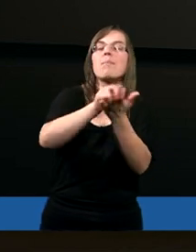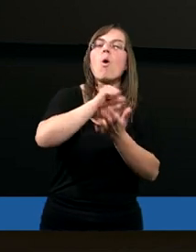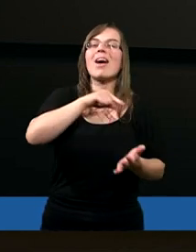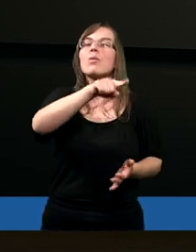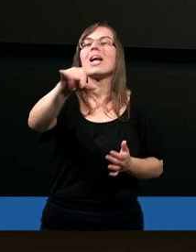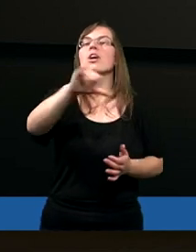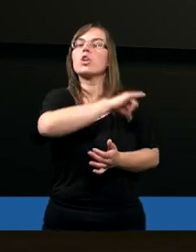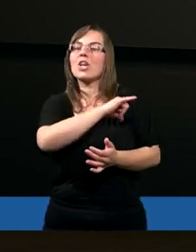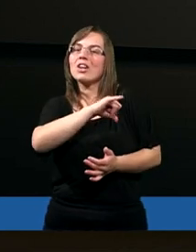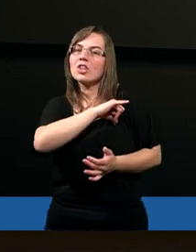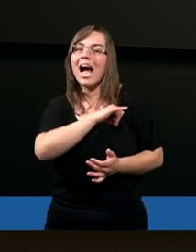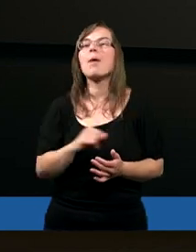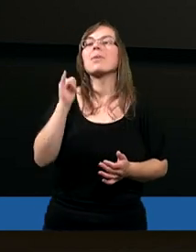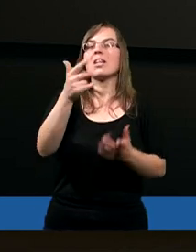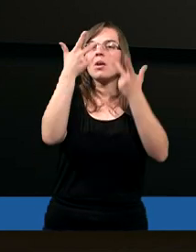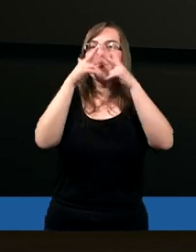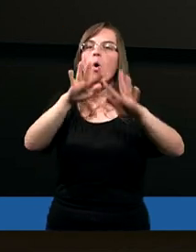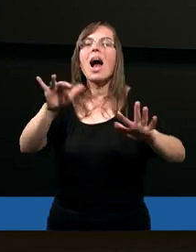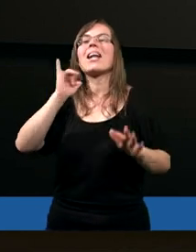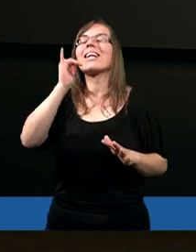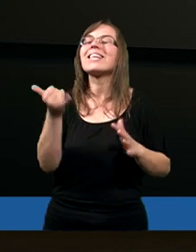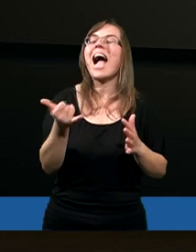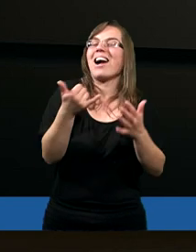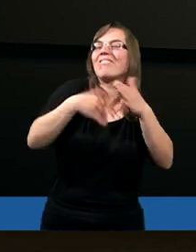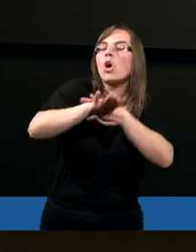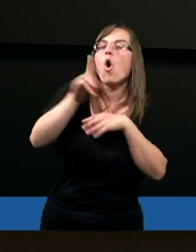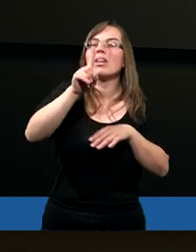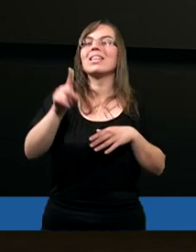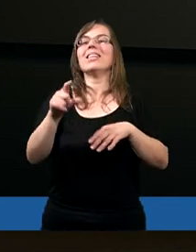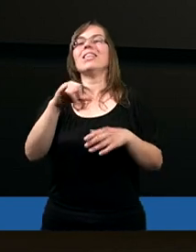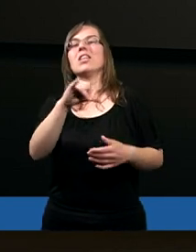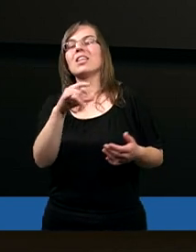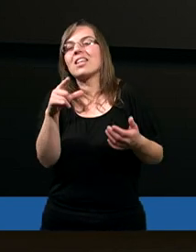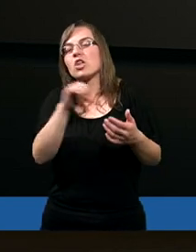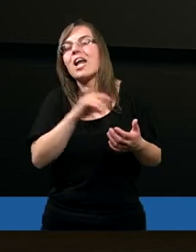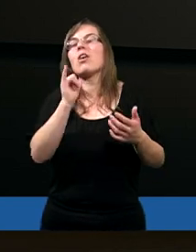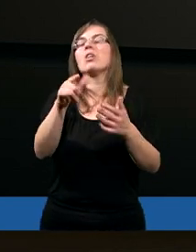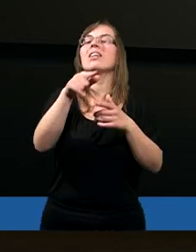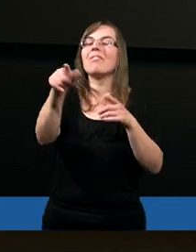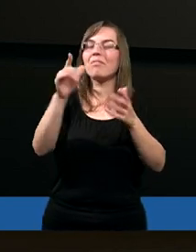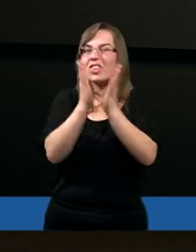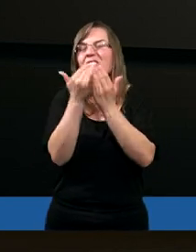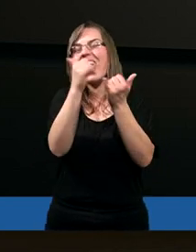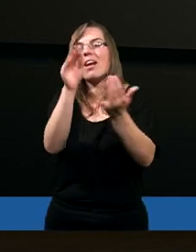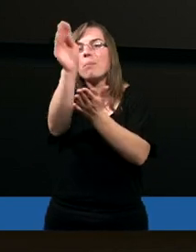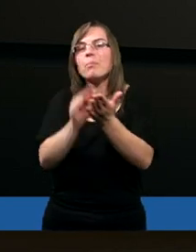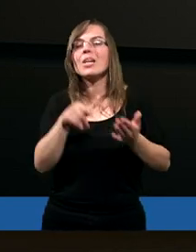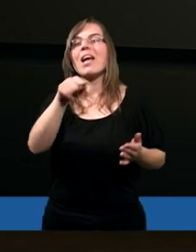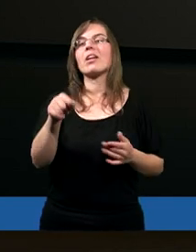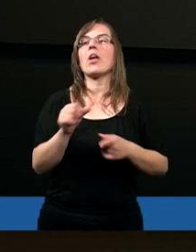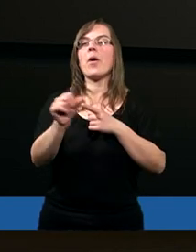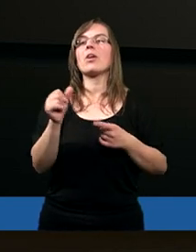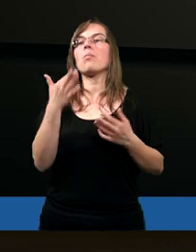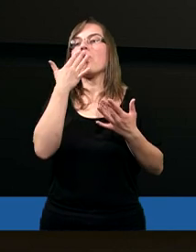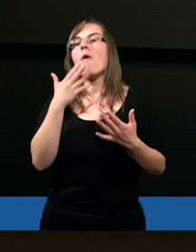I to jest niesamowite, wtedy, kiedy poznajemy właśnie to światło, jakie jest opisane w tym wersecie 19, pierwszego rozdziału drugiego listu Piotra, że to